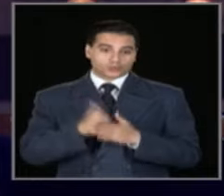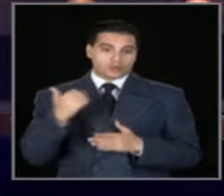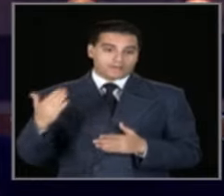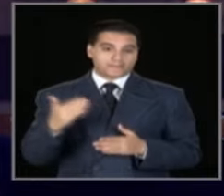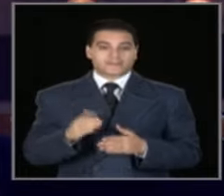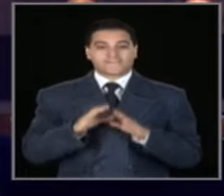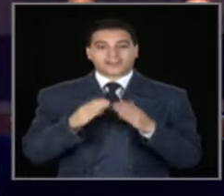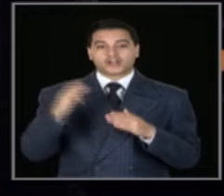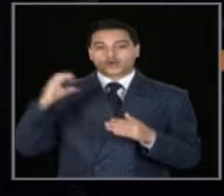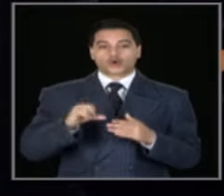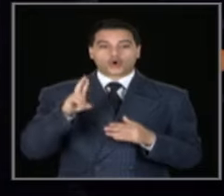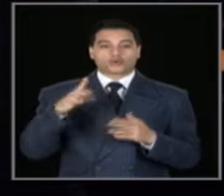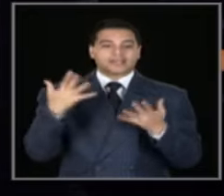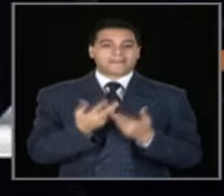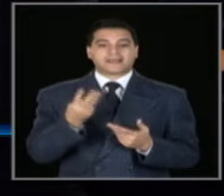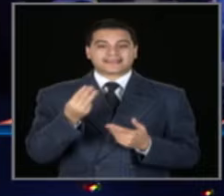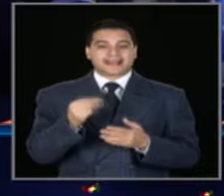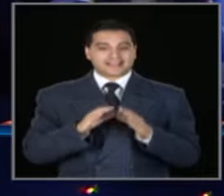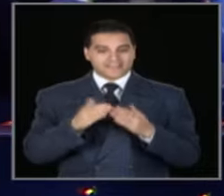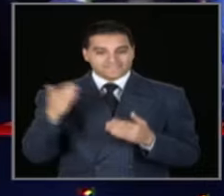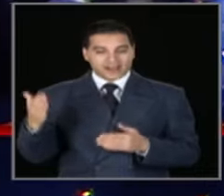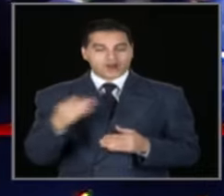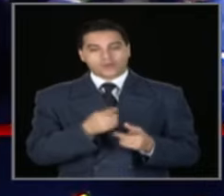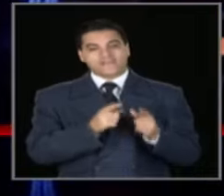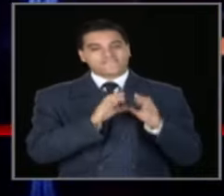جوت 30 والبصمة مفيش نقاط وعند